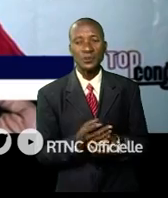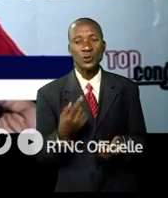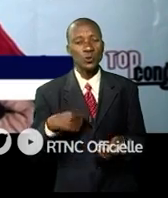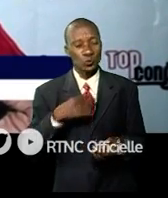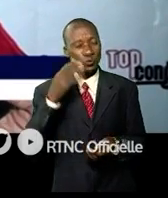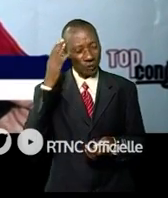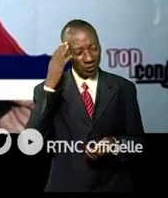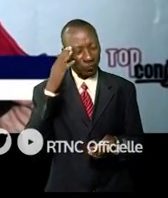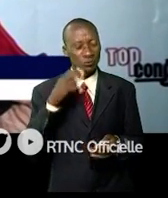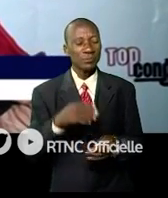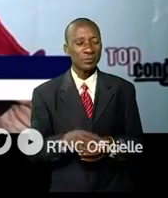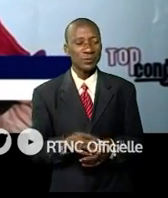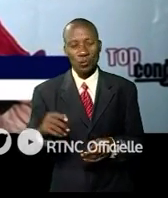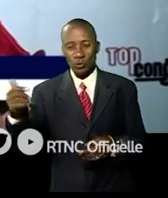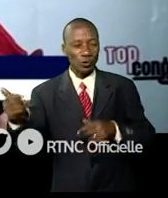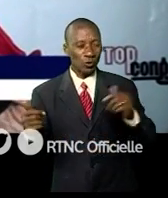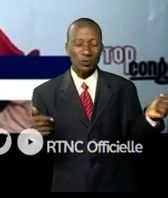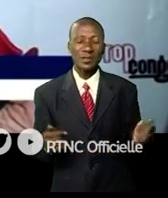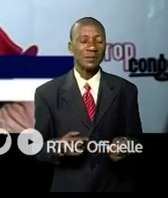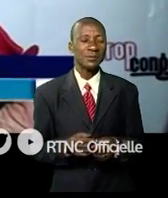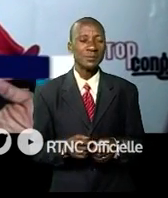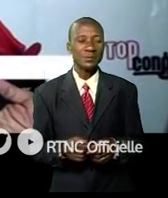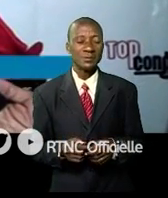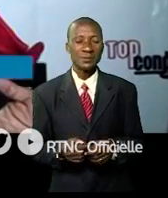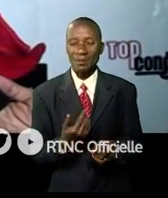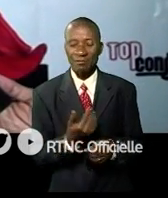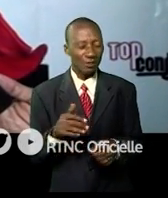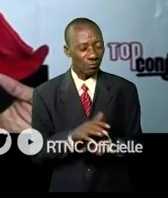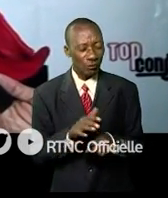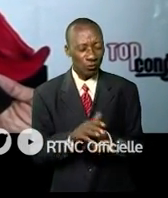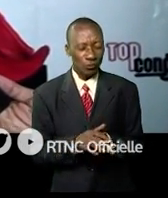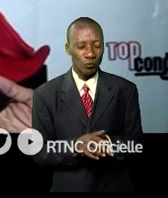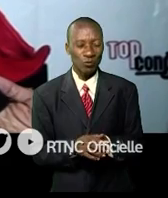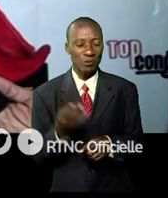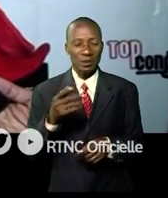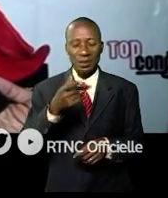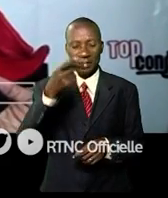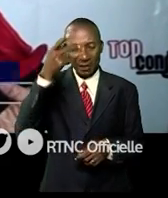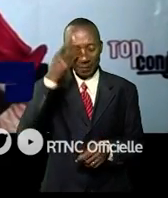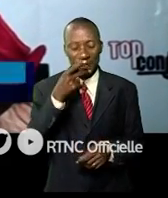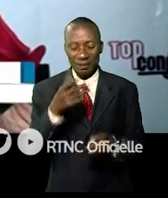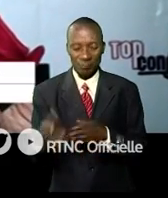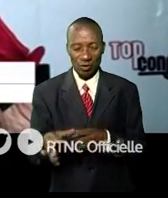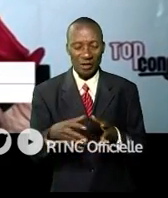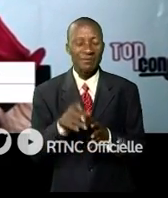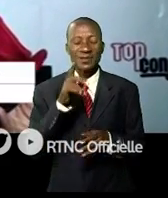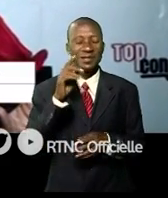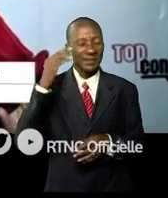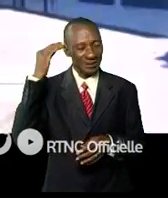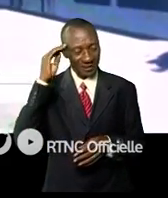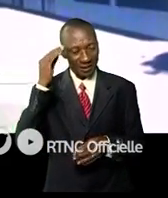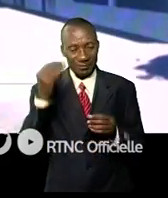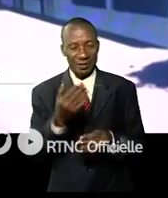on n'est pas seul, les enfants ne sont pas seuls, mais il y a toute cette belle communauté qui vient en fait à chaque fois. Et pour nous, c'est une